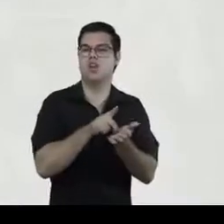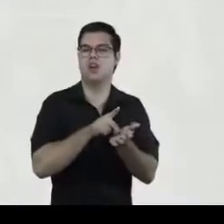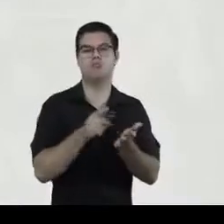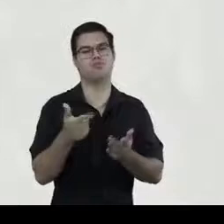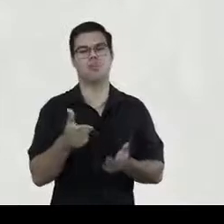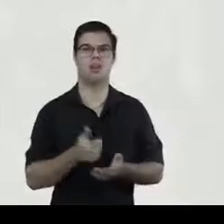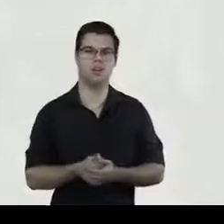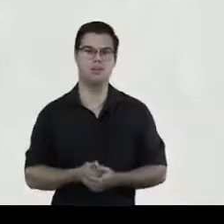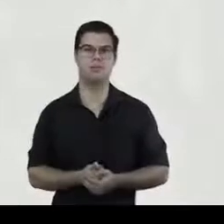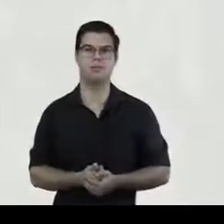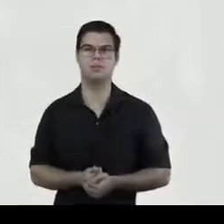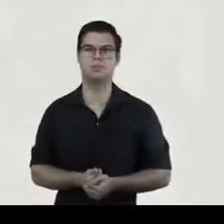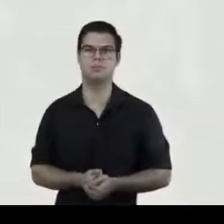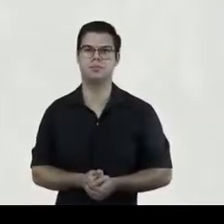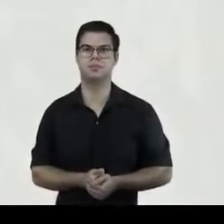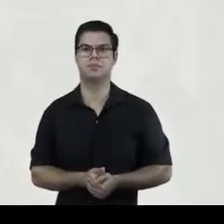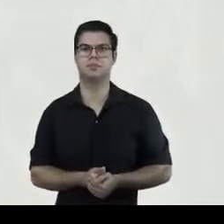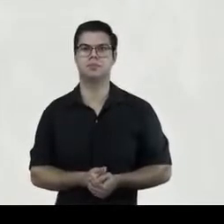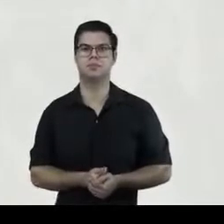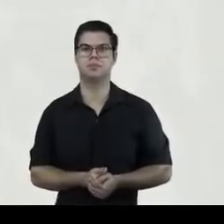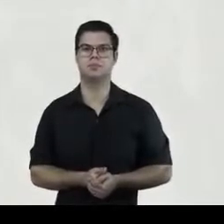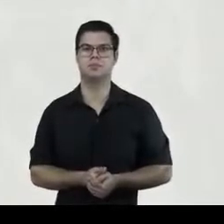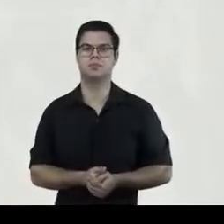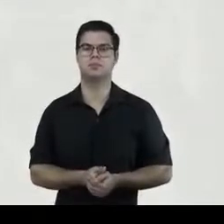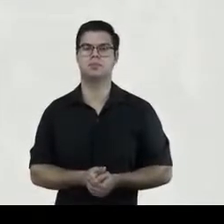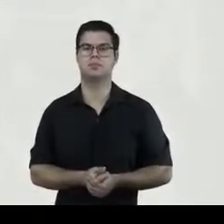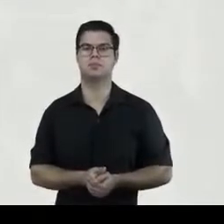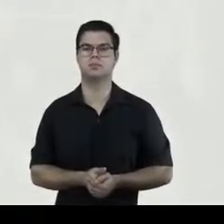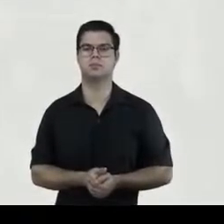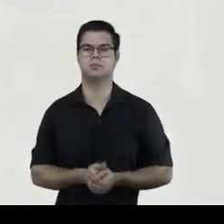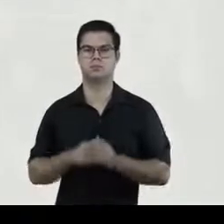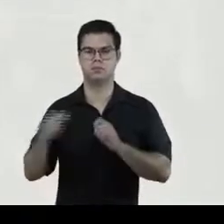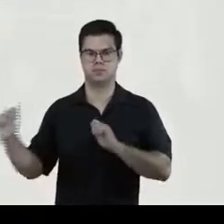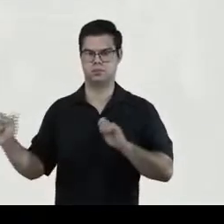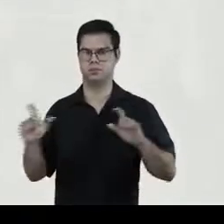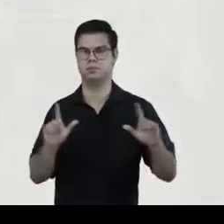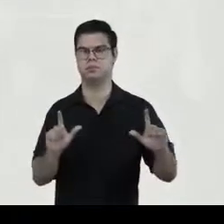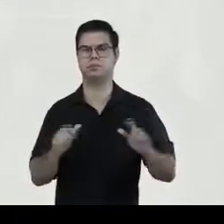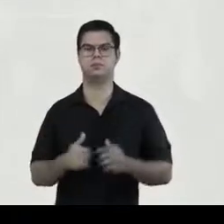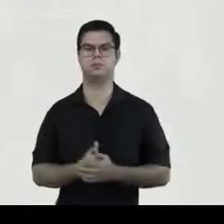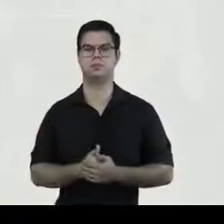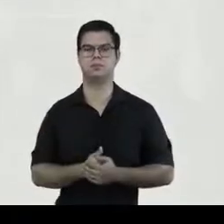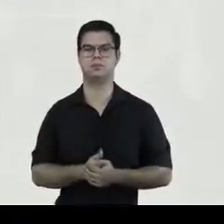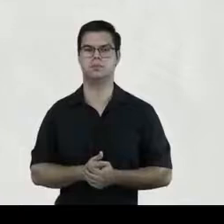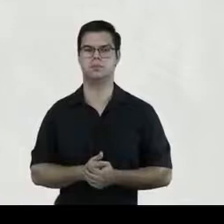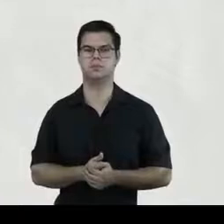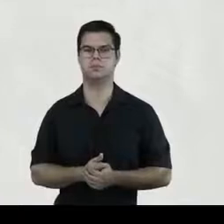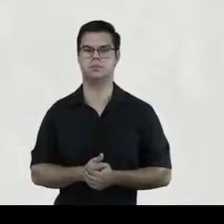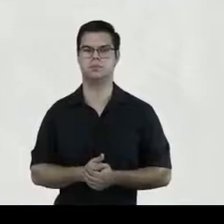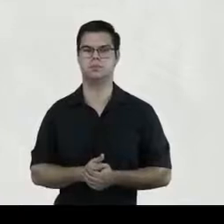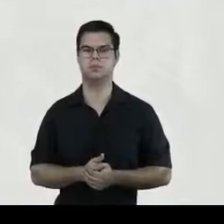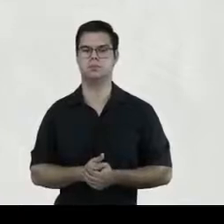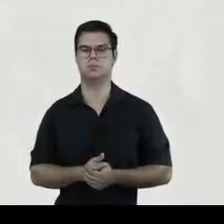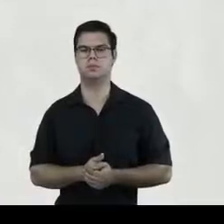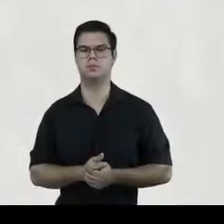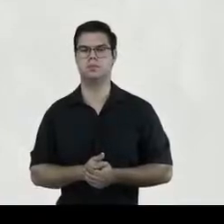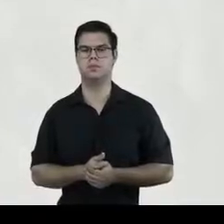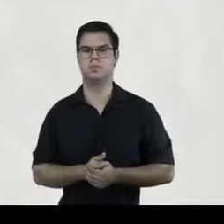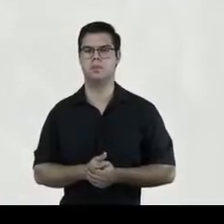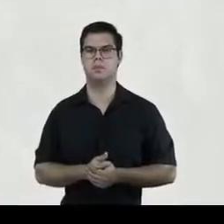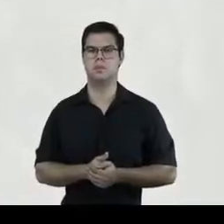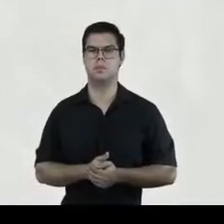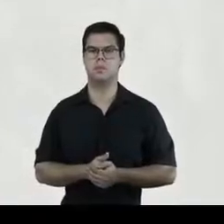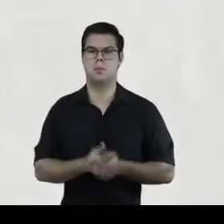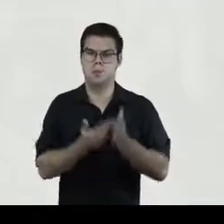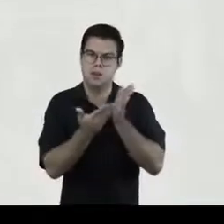Suivante. Donc, dans notre exemplaire, on trouve un fragment de filigrane, mais qui